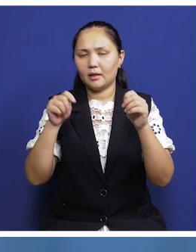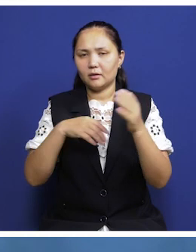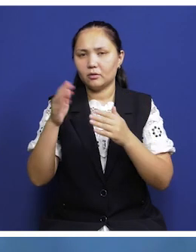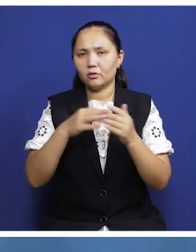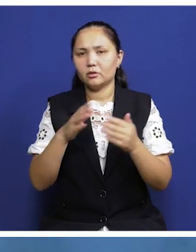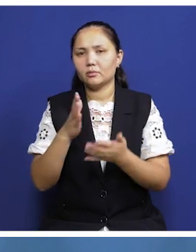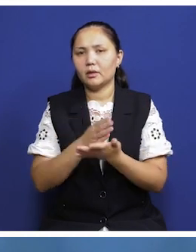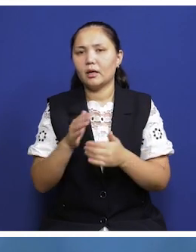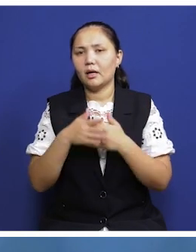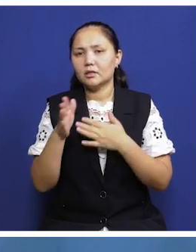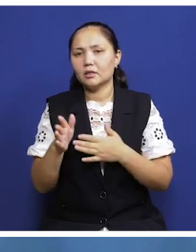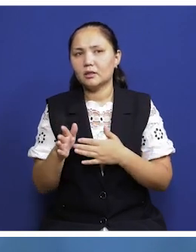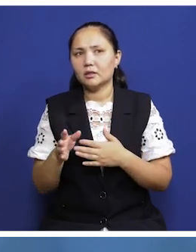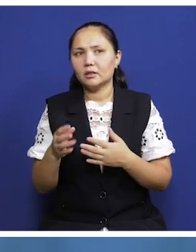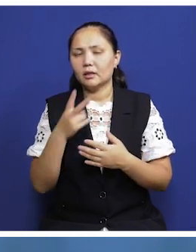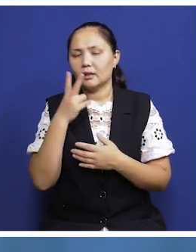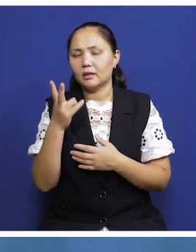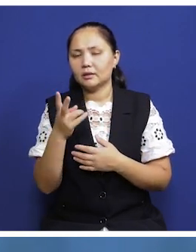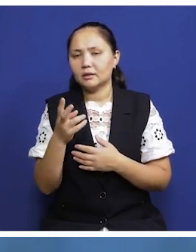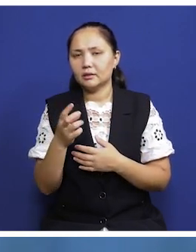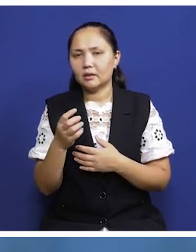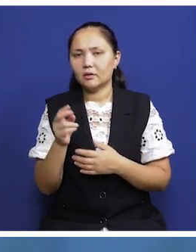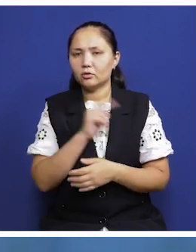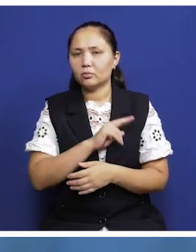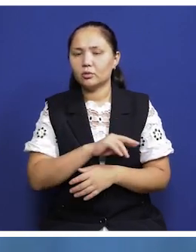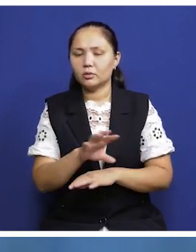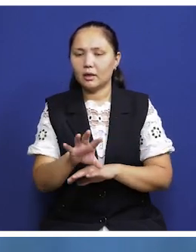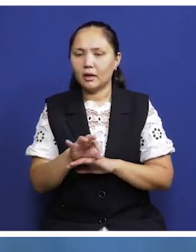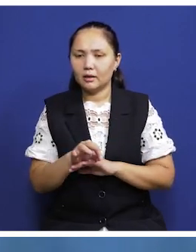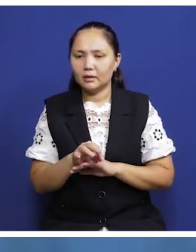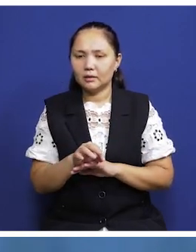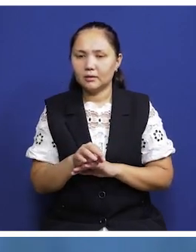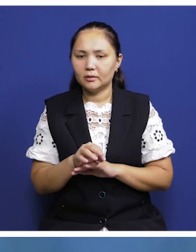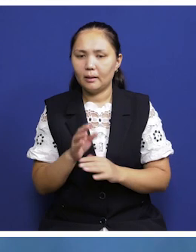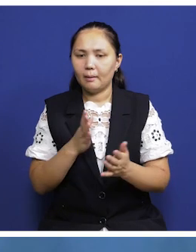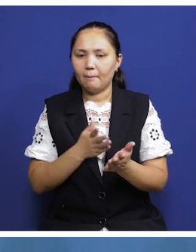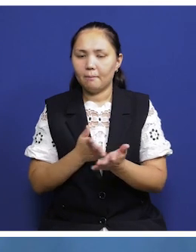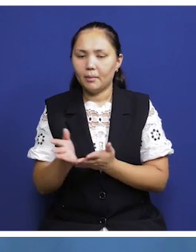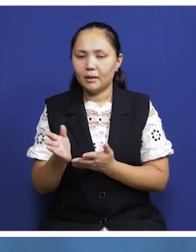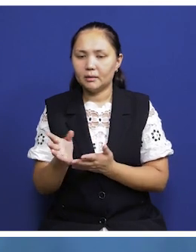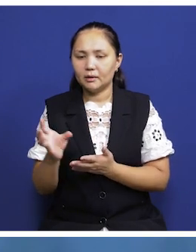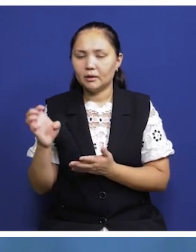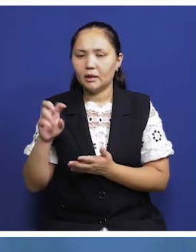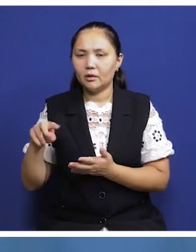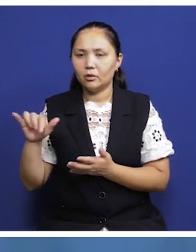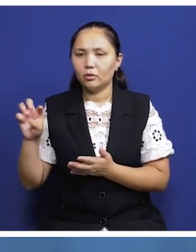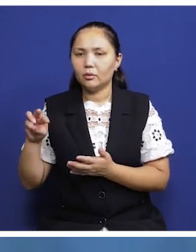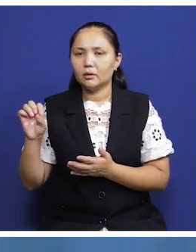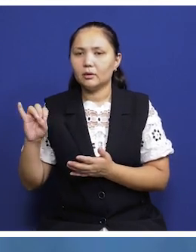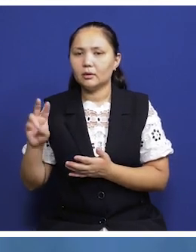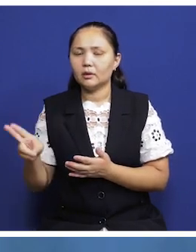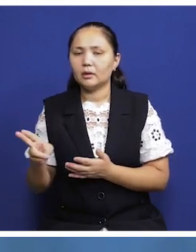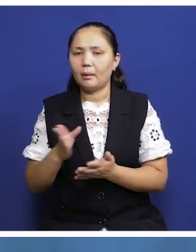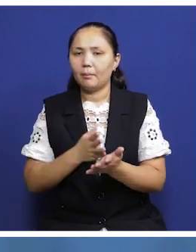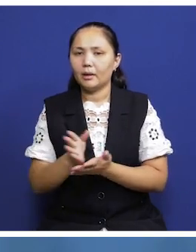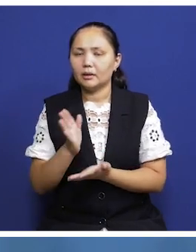нелер ашылады да. Бұлай қарап отырсаңыздар, жұмыспен қамтамасыз етіп отырған салаларымыздың бәрі әлеуметтік сала. Ол ашылғанымен